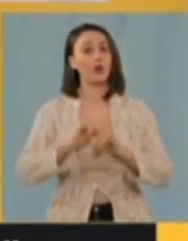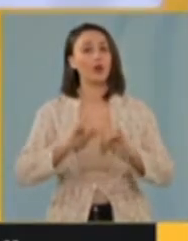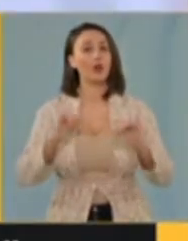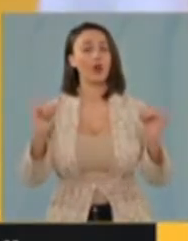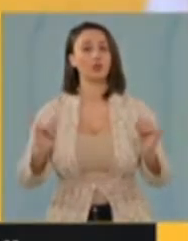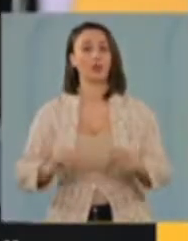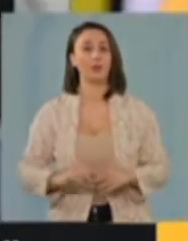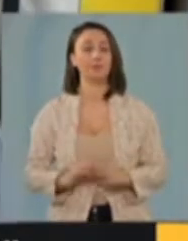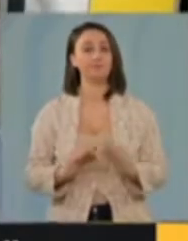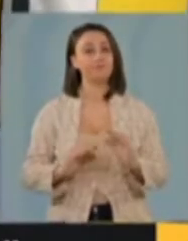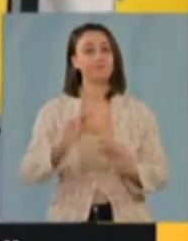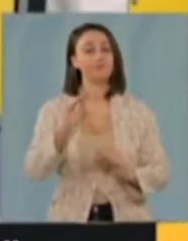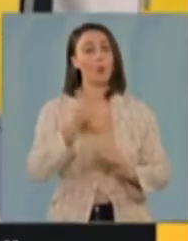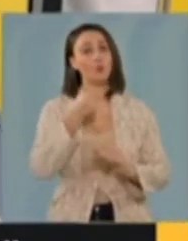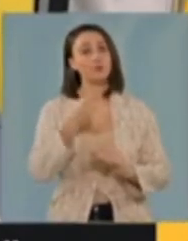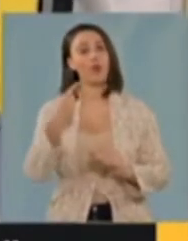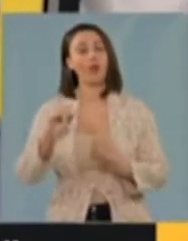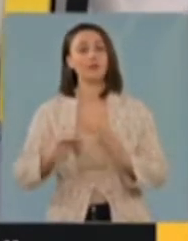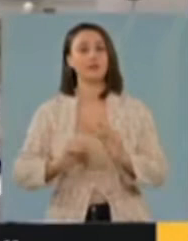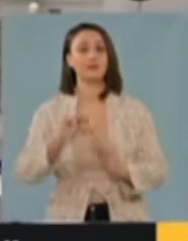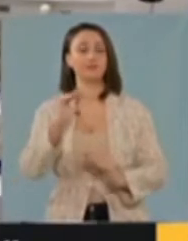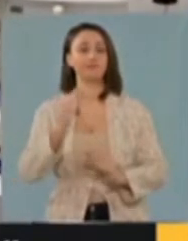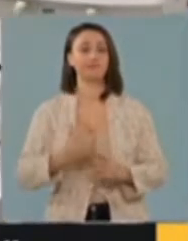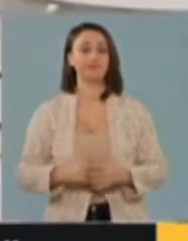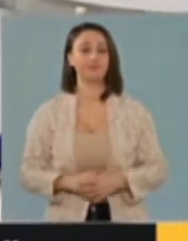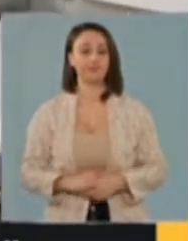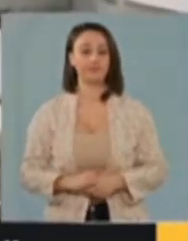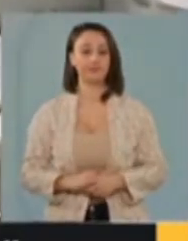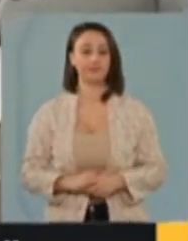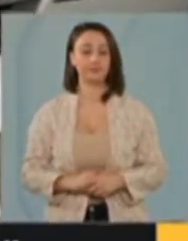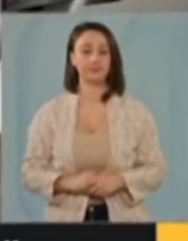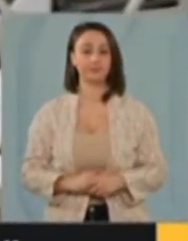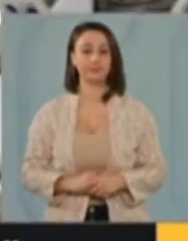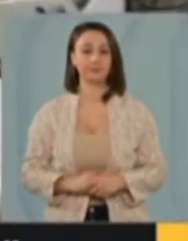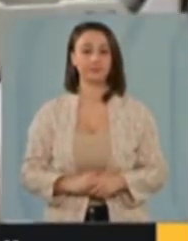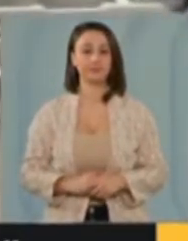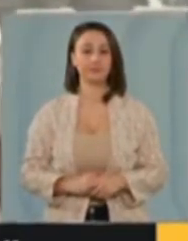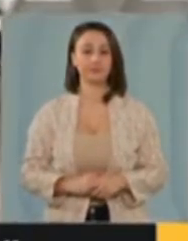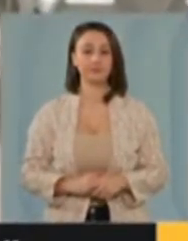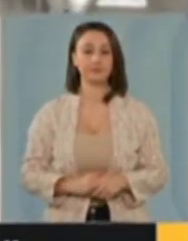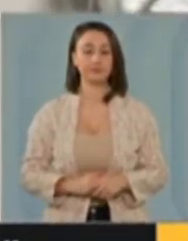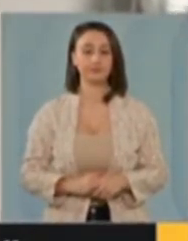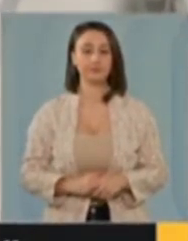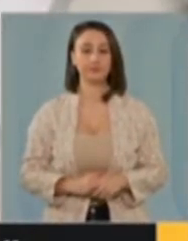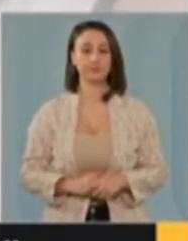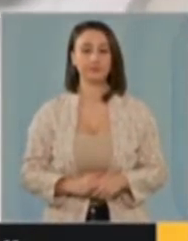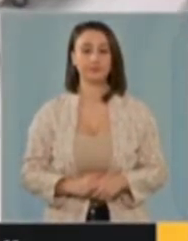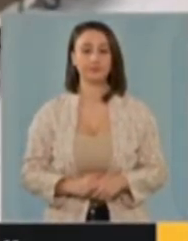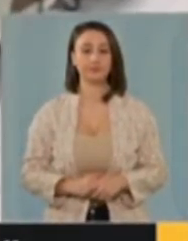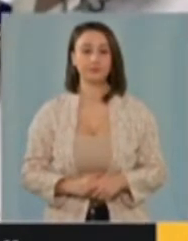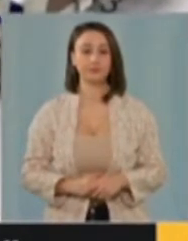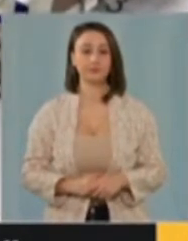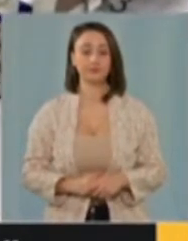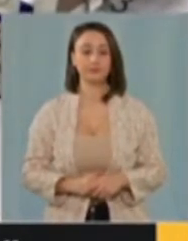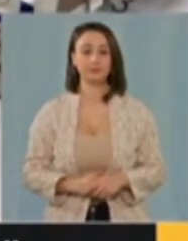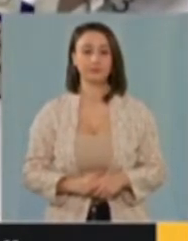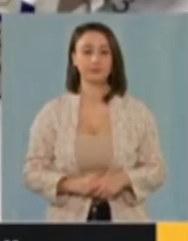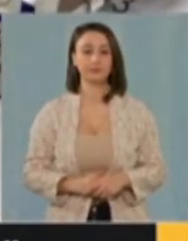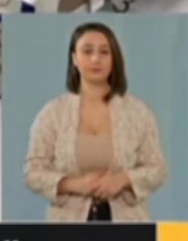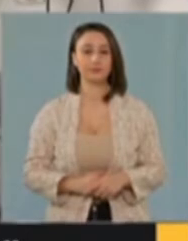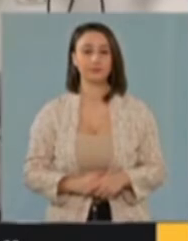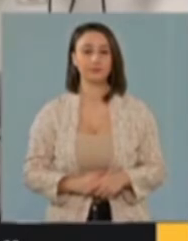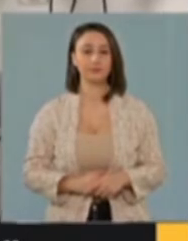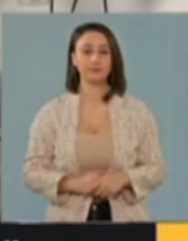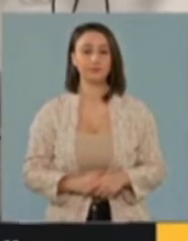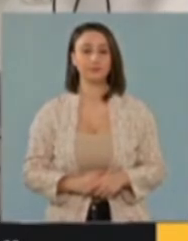deci de la o zi la alta numărul cazurilor noi este mult mai mare,